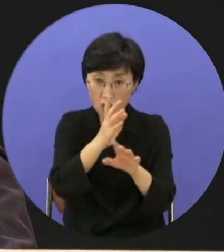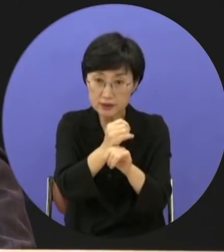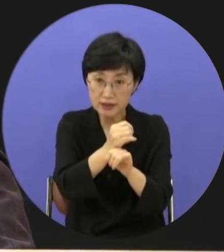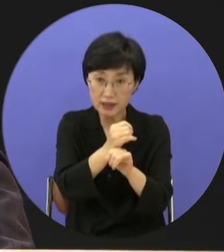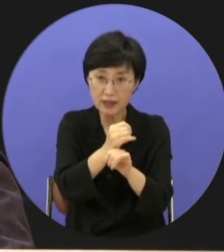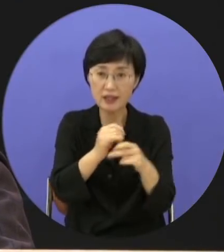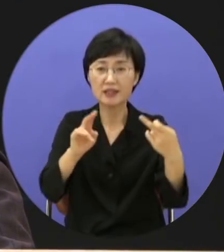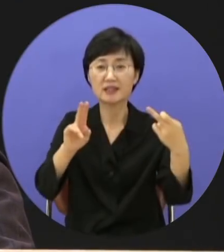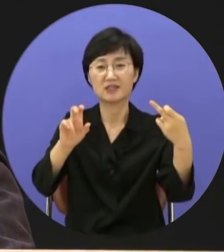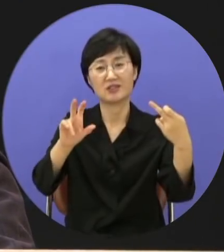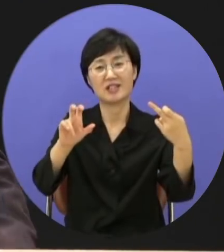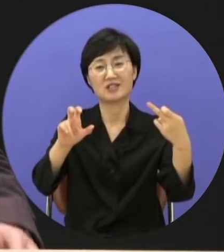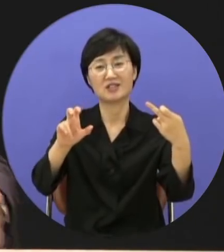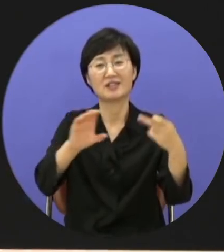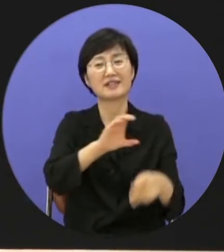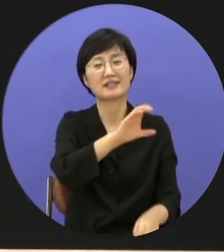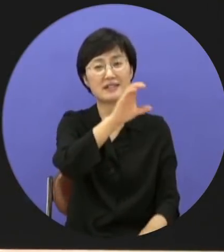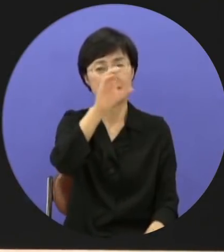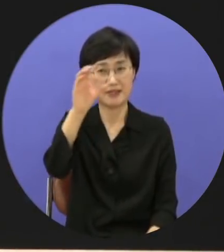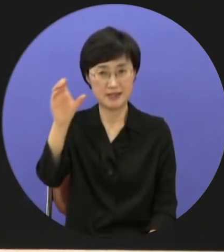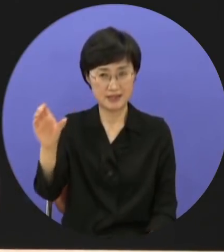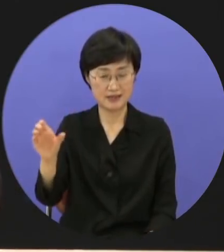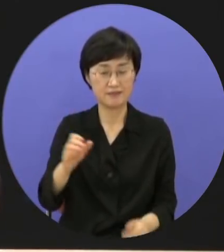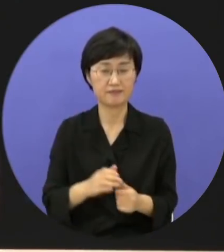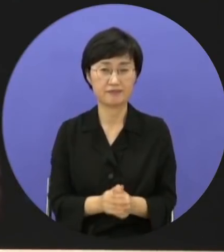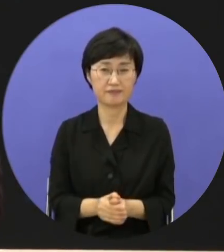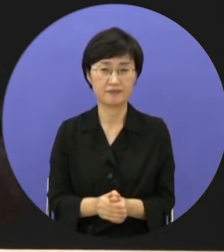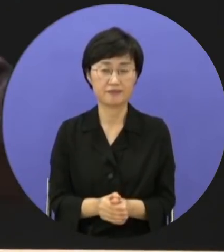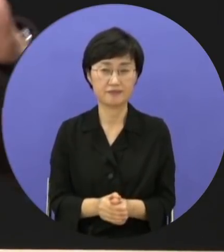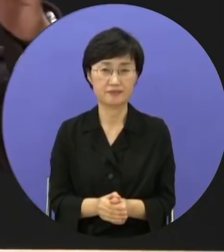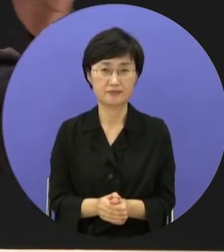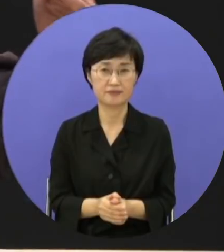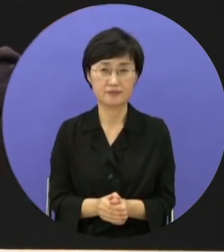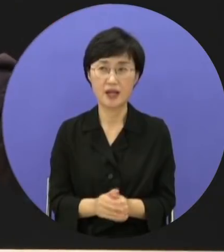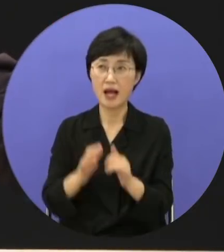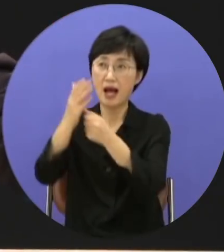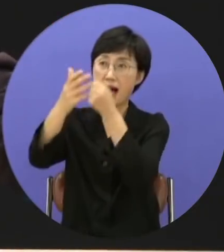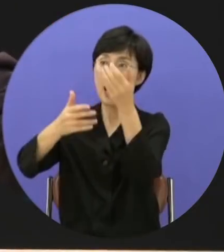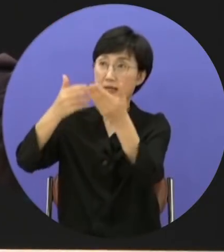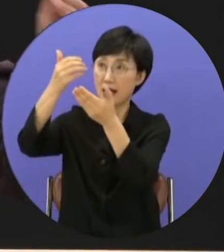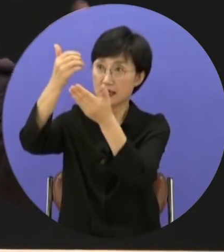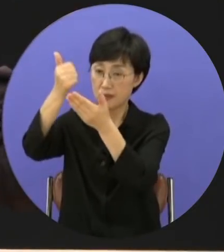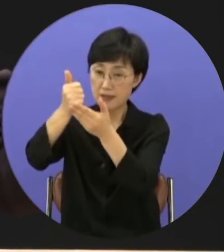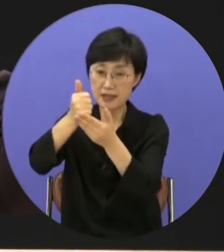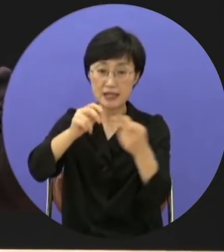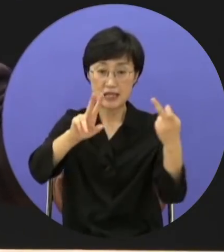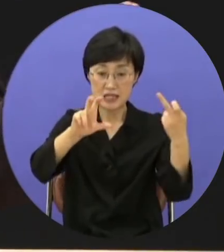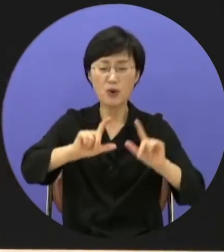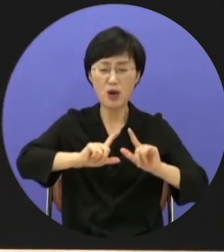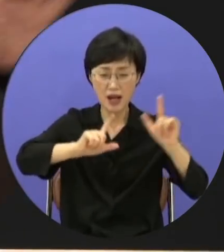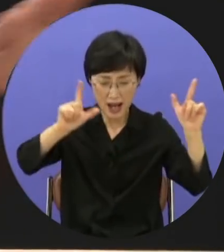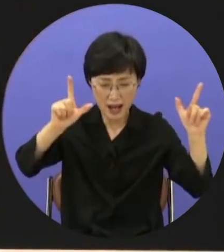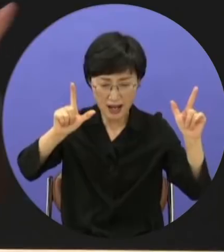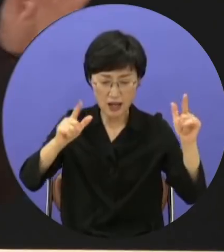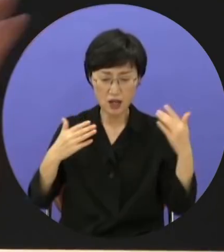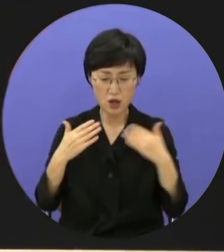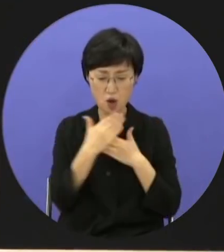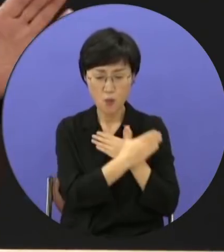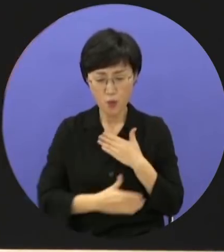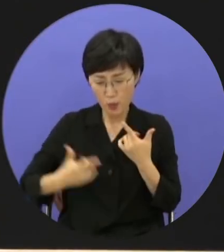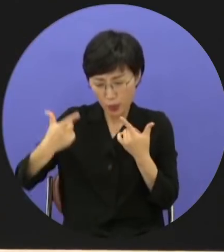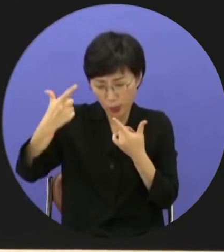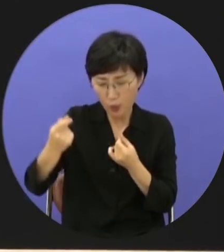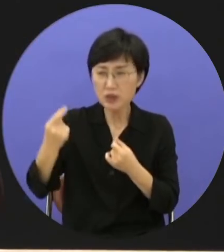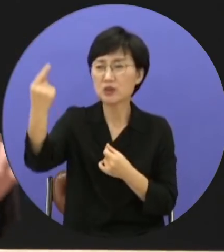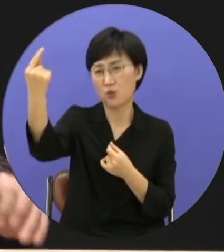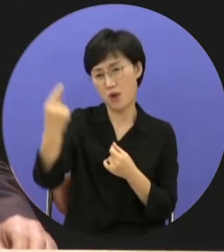God came to the earth is Christmas. 그날 육신을 입고 오신 것이지 이미 영세전에 계셔서 우리에게 메시지를 계속